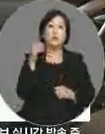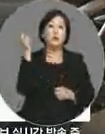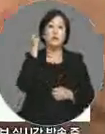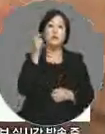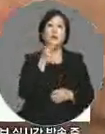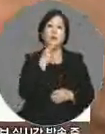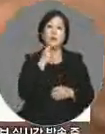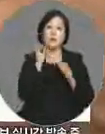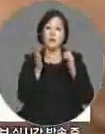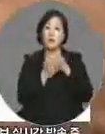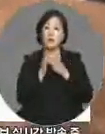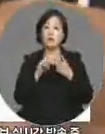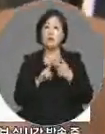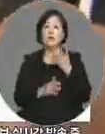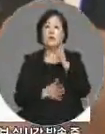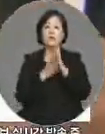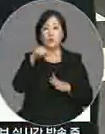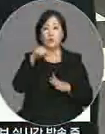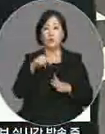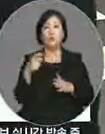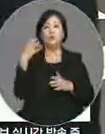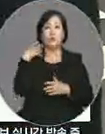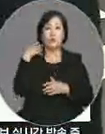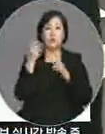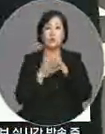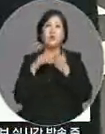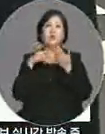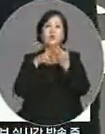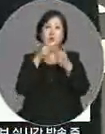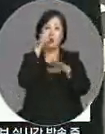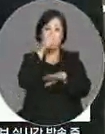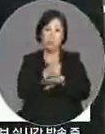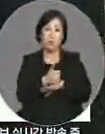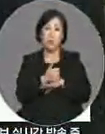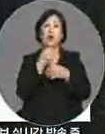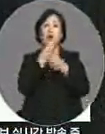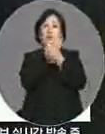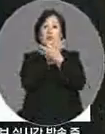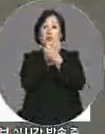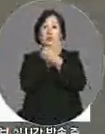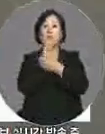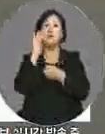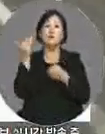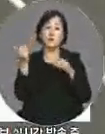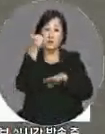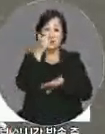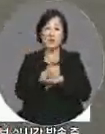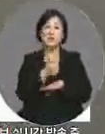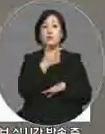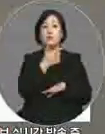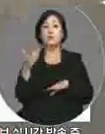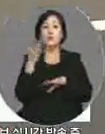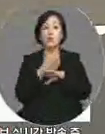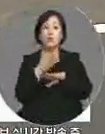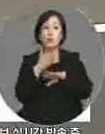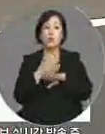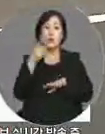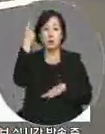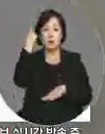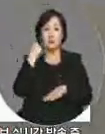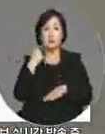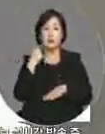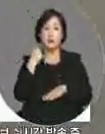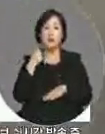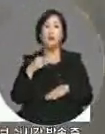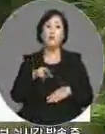내가 시구청장마다 한 결과 신호등을 달아줘가지고 제가 고맙게 느끼면서